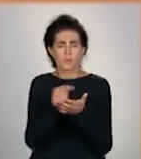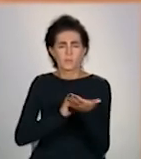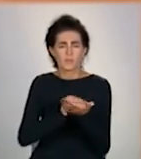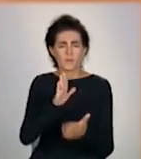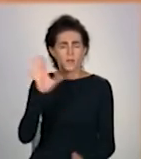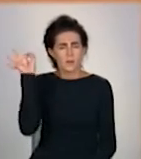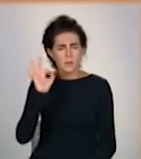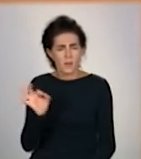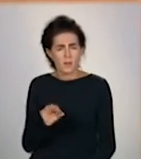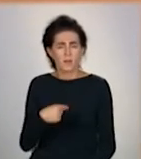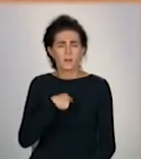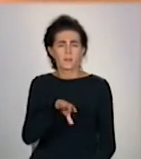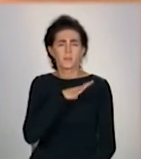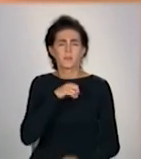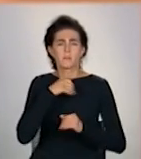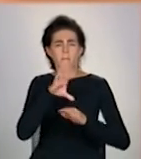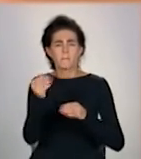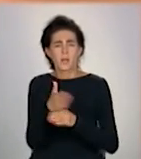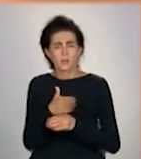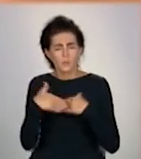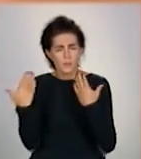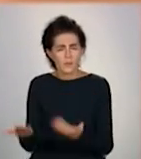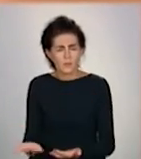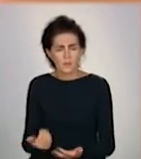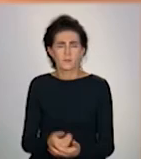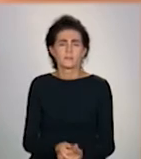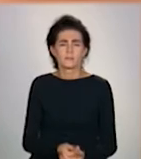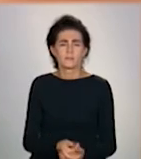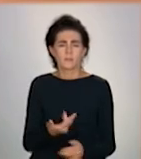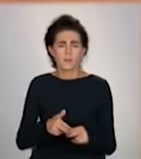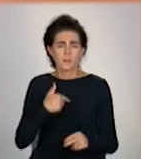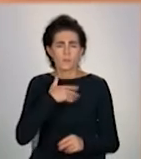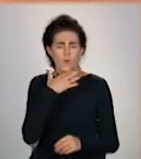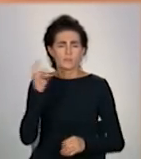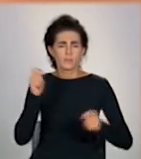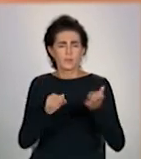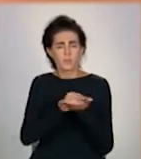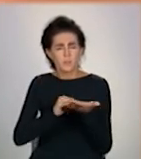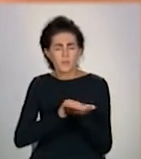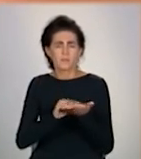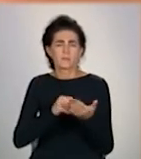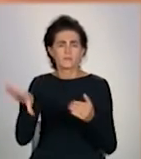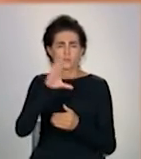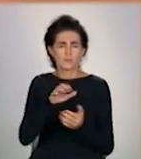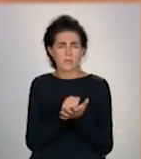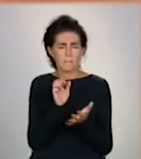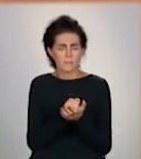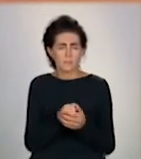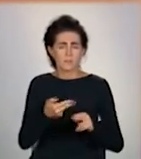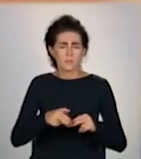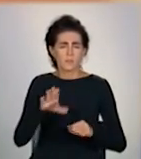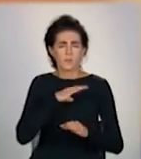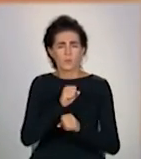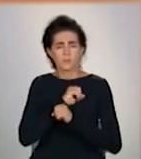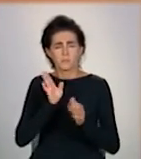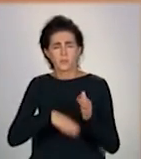перед Германією я тримався в Маріуполі. Маріуполь, можна так сказати, другий дом сьогодні для тренувань і для відпочинку. У мене